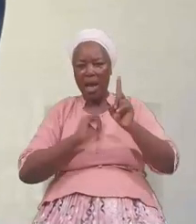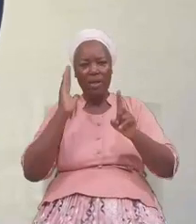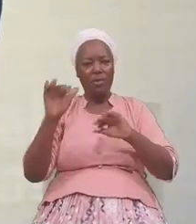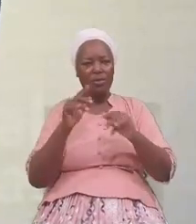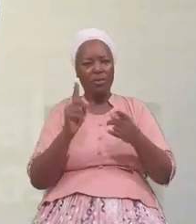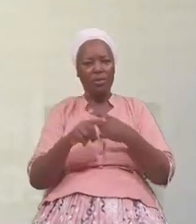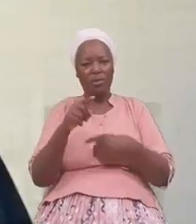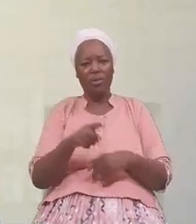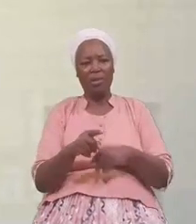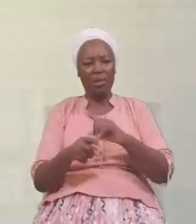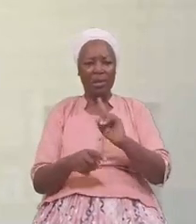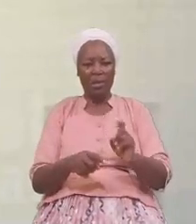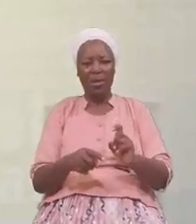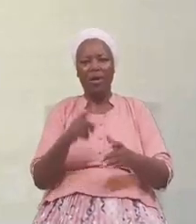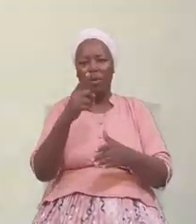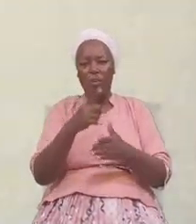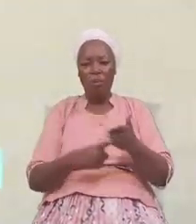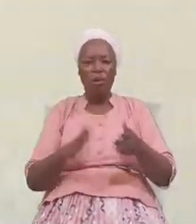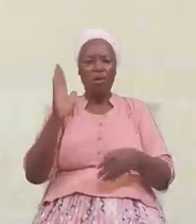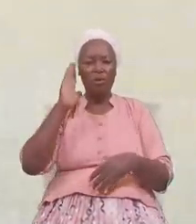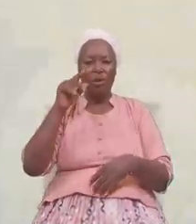Que veux-tu?